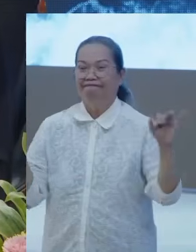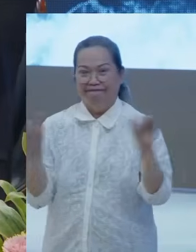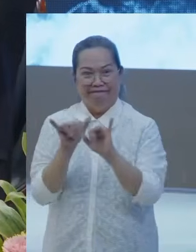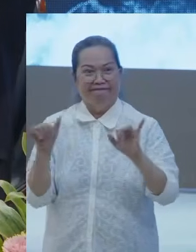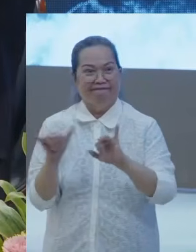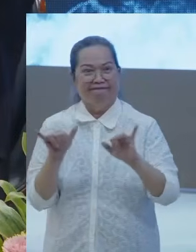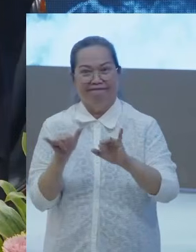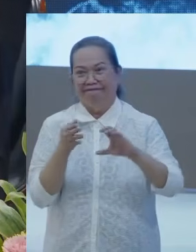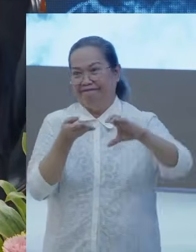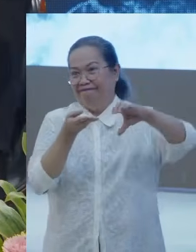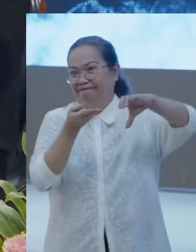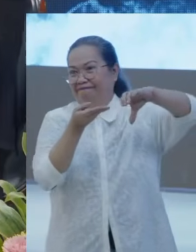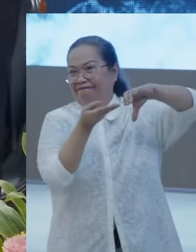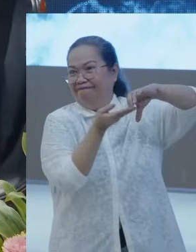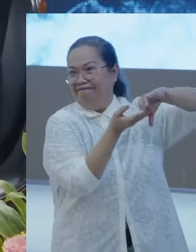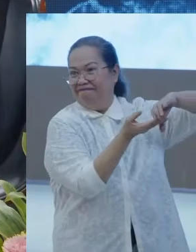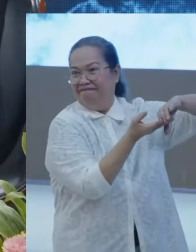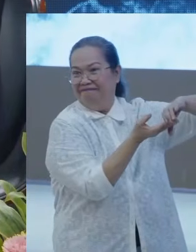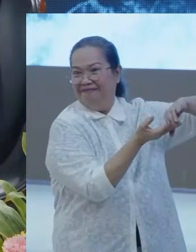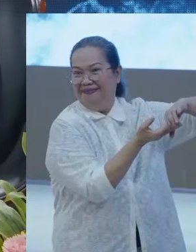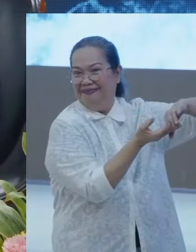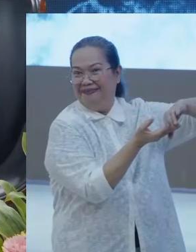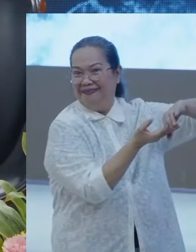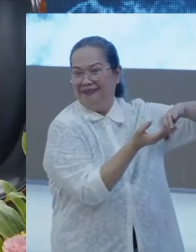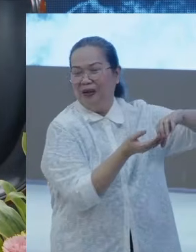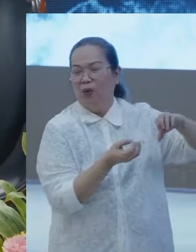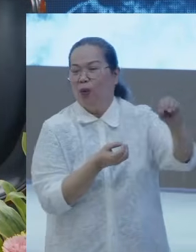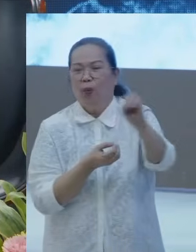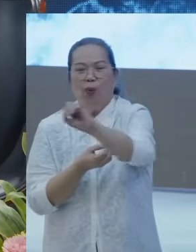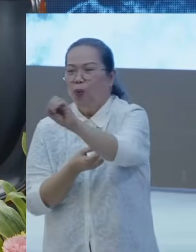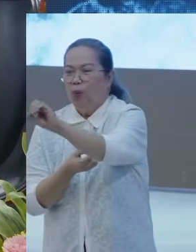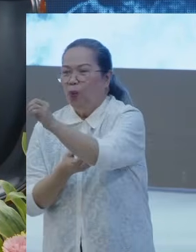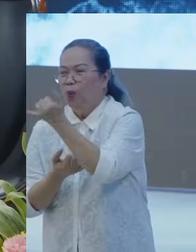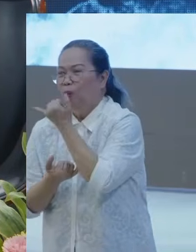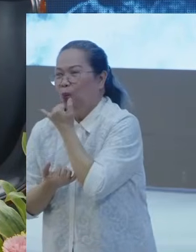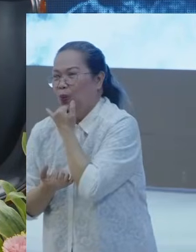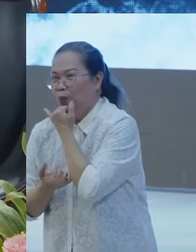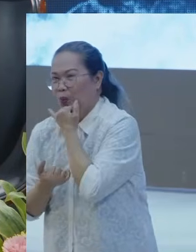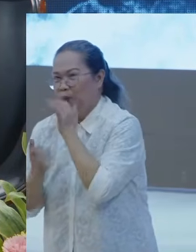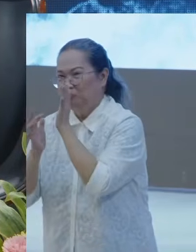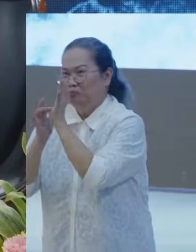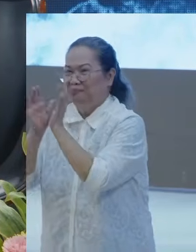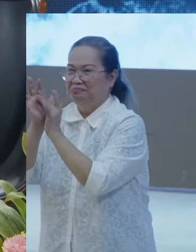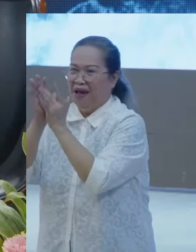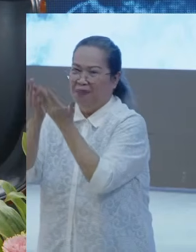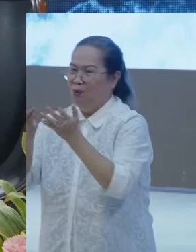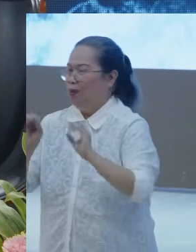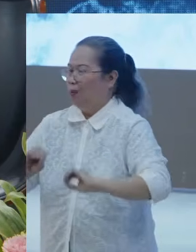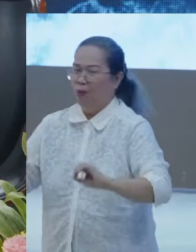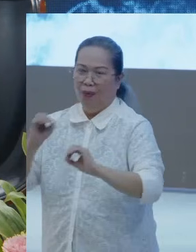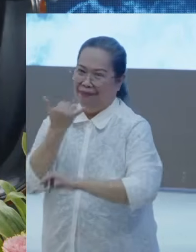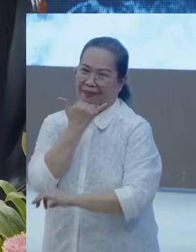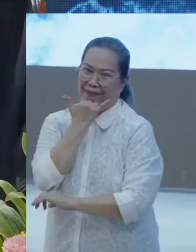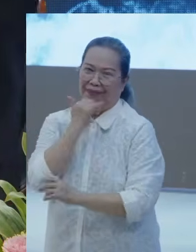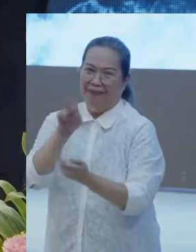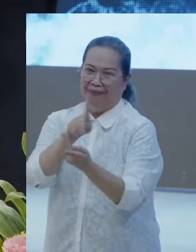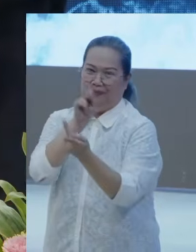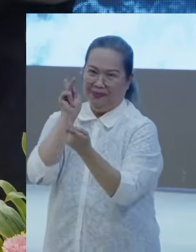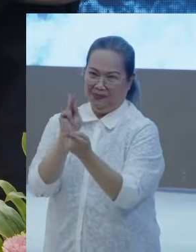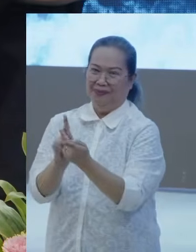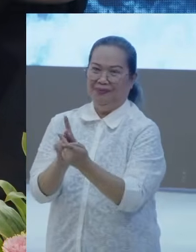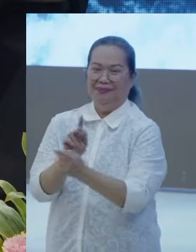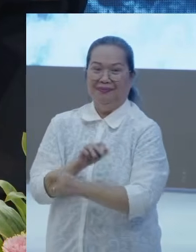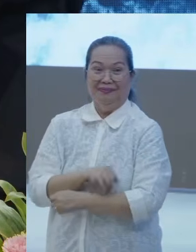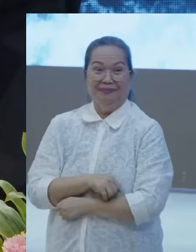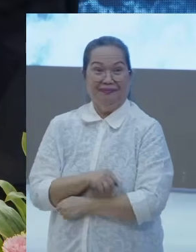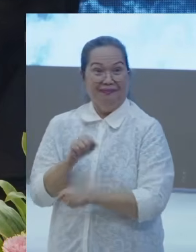Wala. Walang mali sa Biblia. Walang error po ang Biblia. Ang una natin